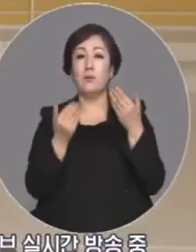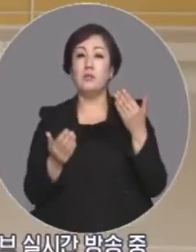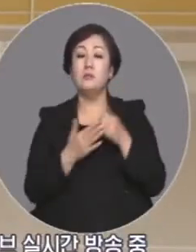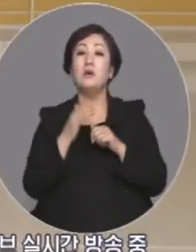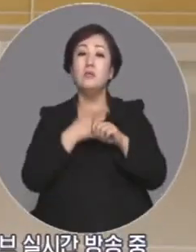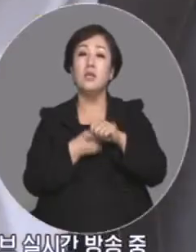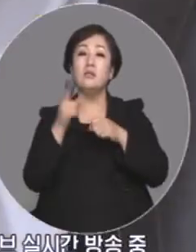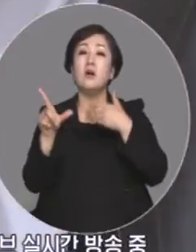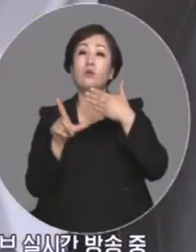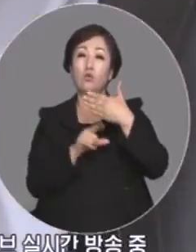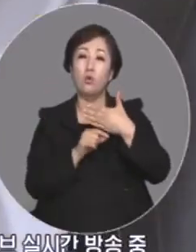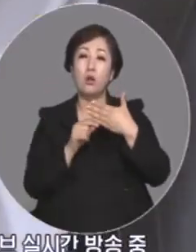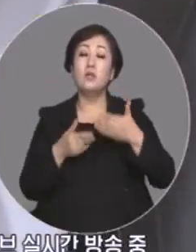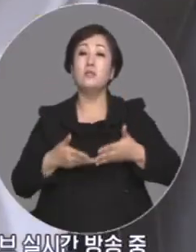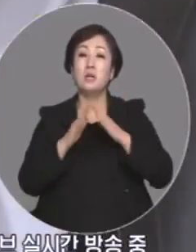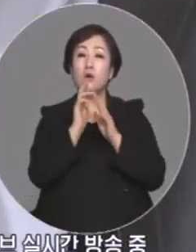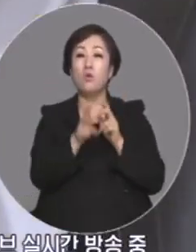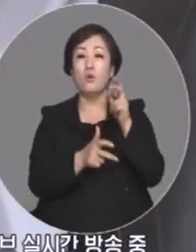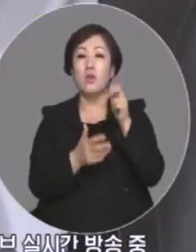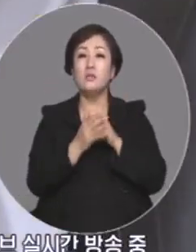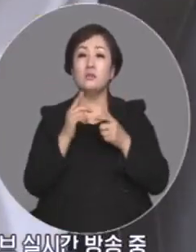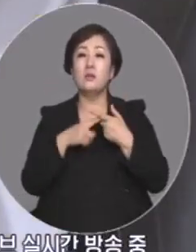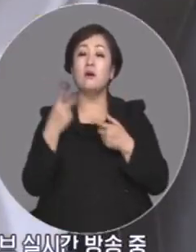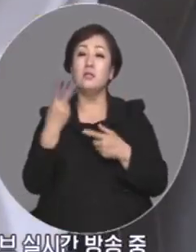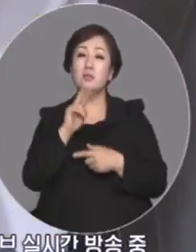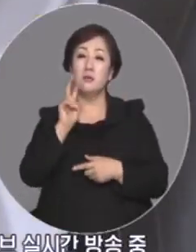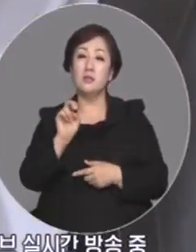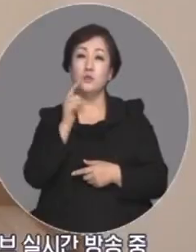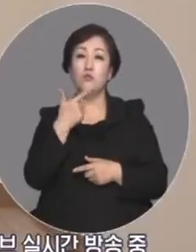착공 2025년 6월 준공할 예정입니다